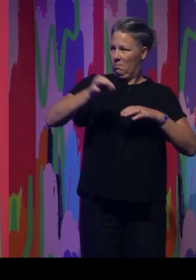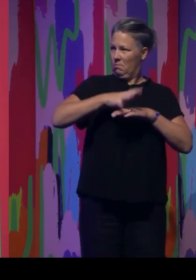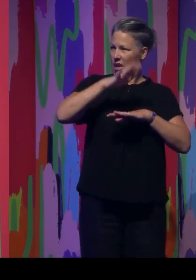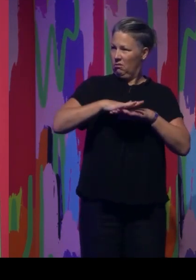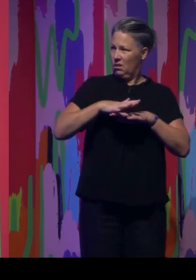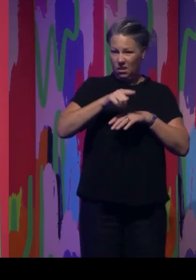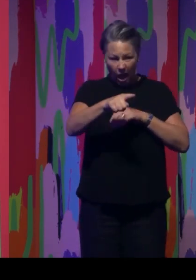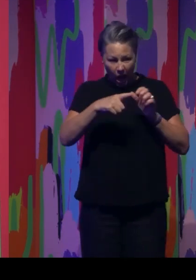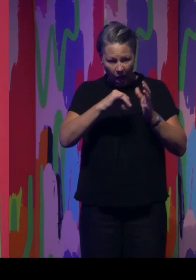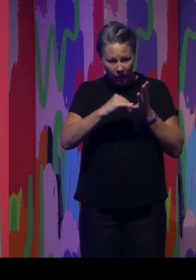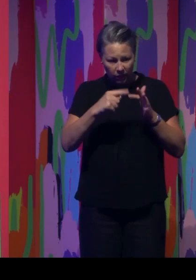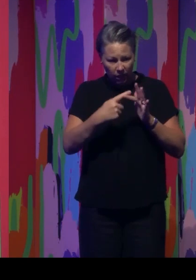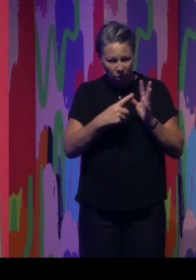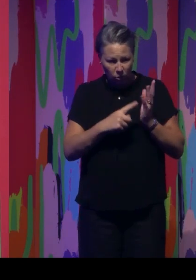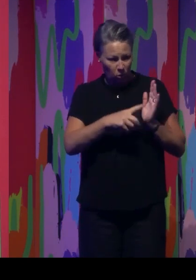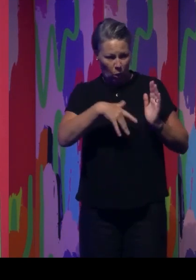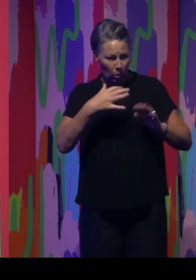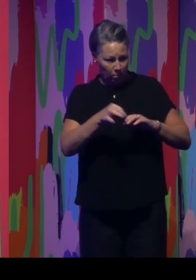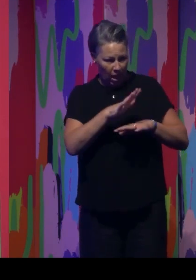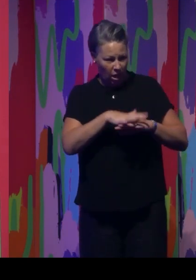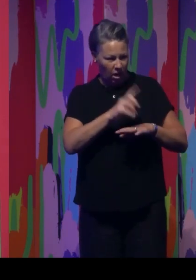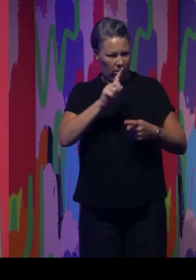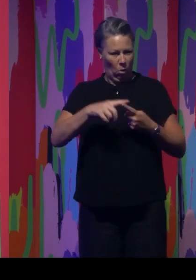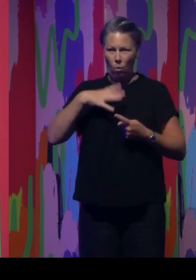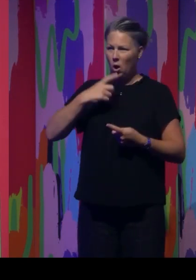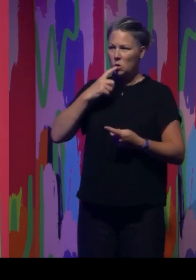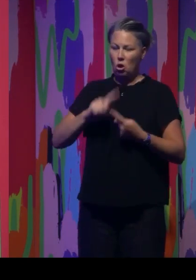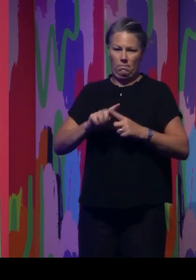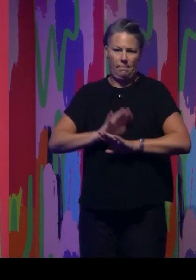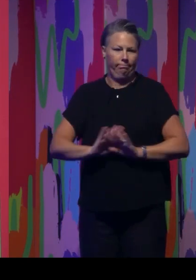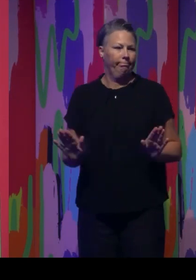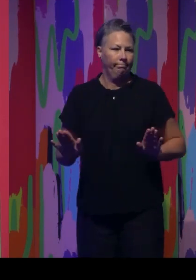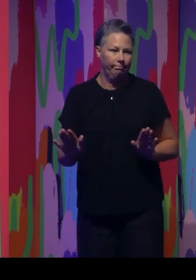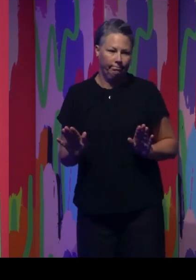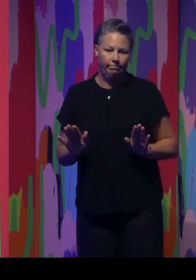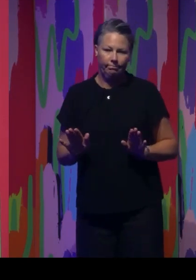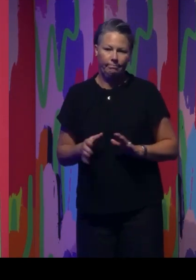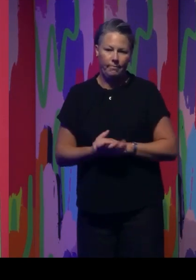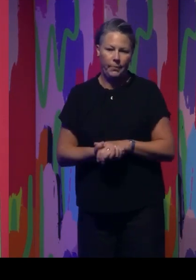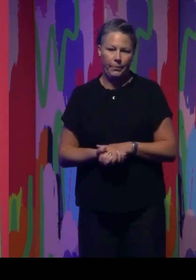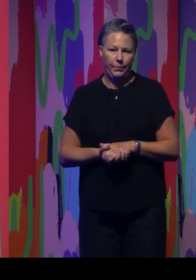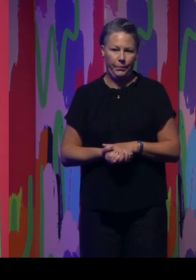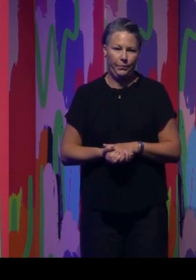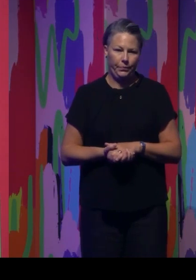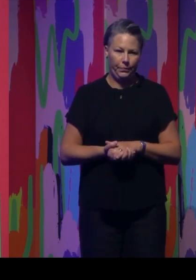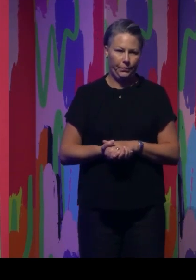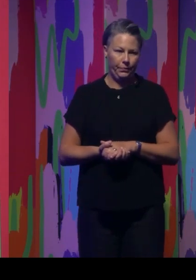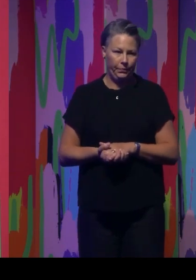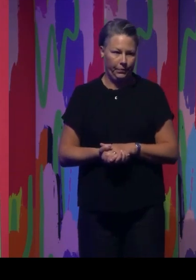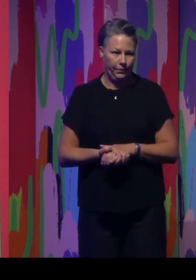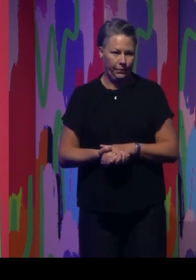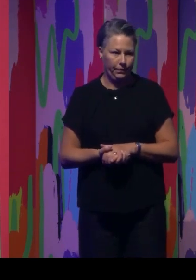asexual state, but then it doesn't allow to have an adoption of baby.